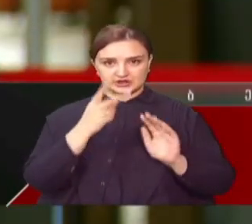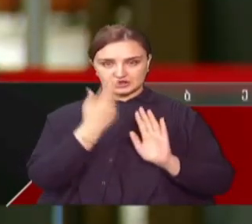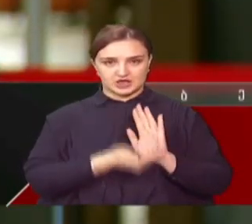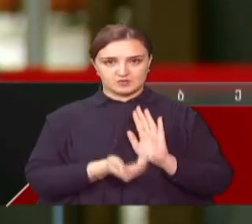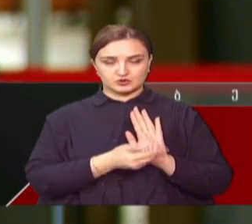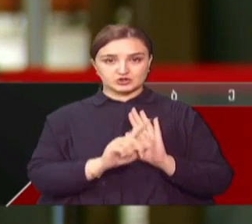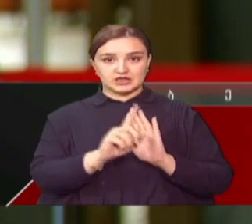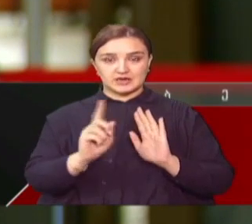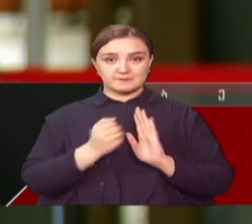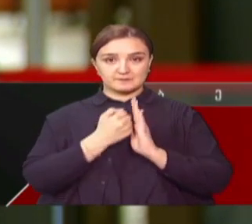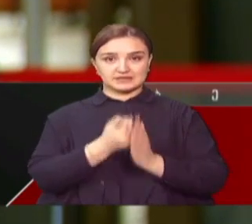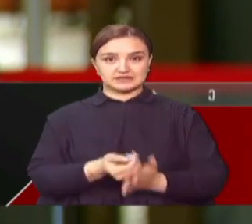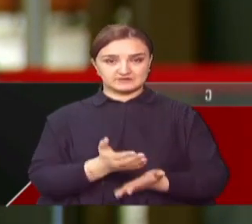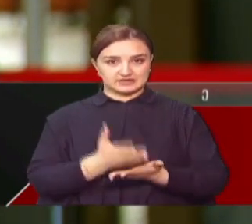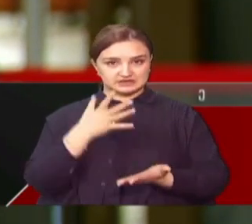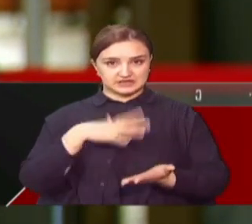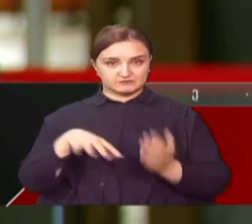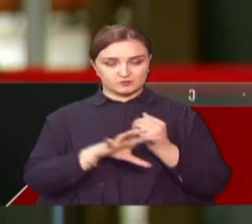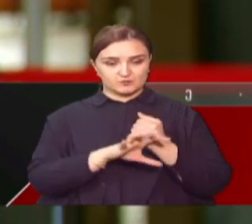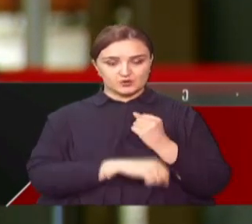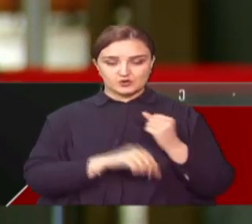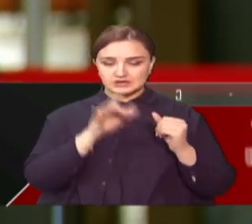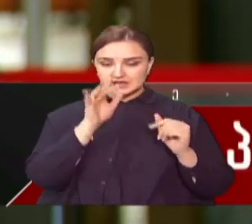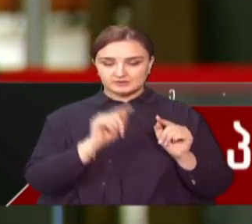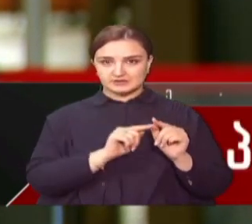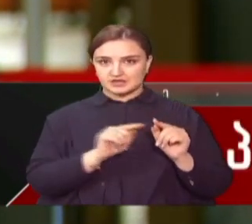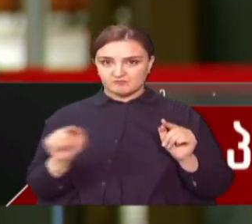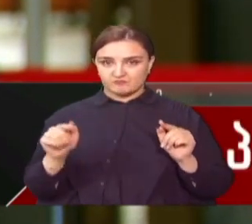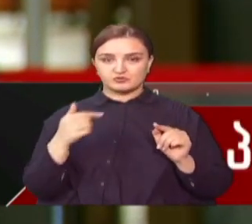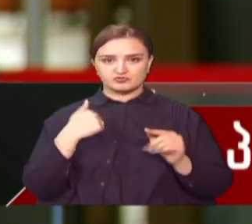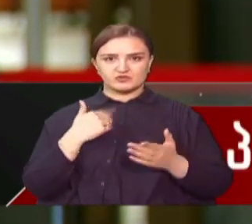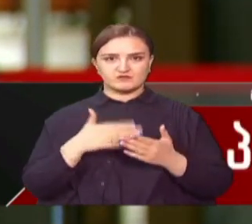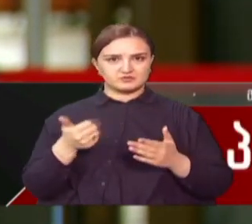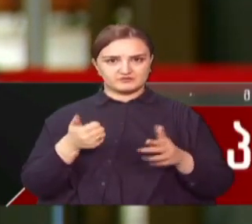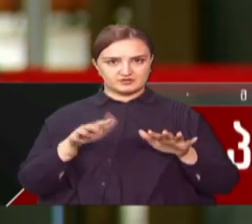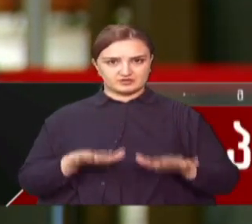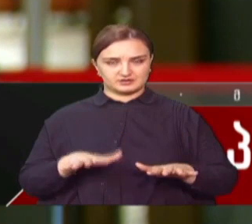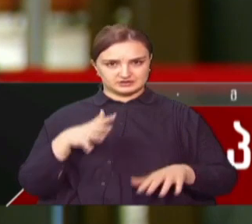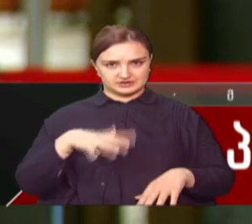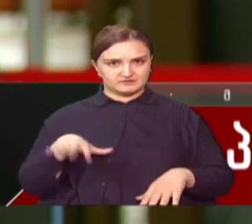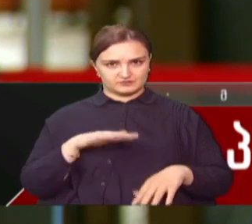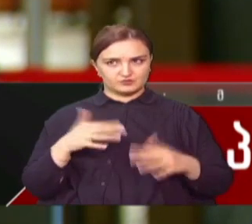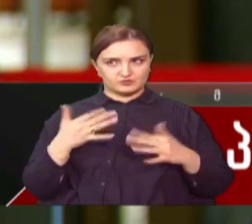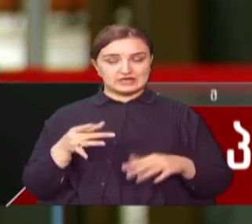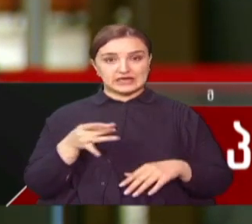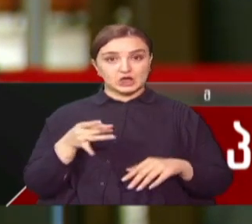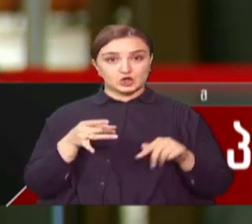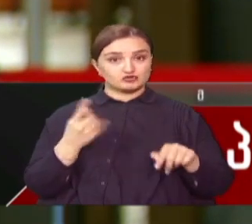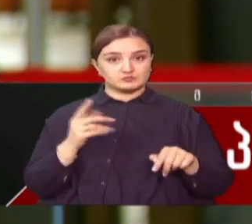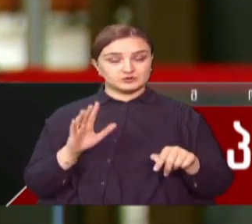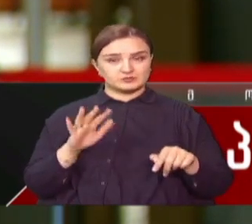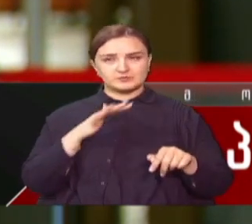თუ რა მიღწევები აქვს საქართველოს ბოლო დეკადის განმავლობაში. ჩვენ ვართ მოწინავე ქვეყანა არამხოლოდ რეგიონში, არამედ